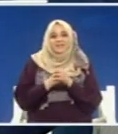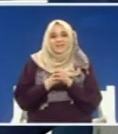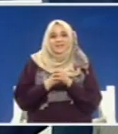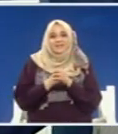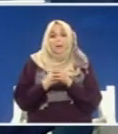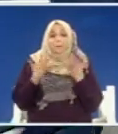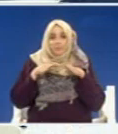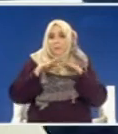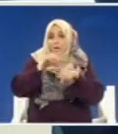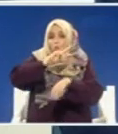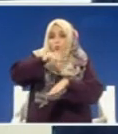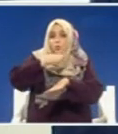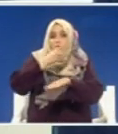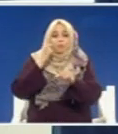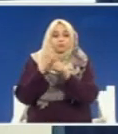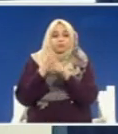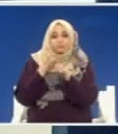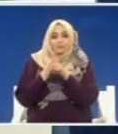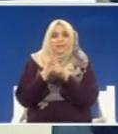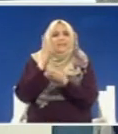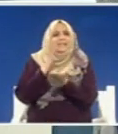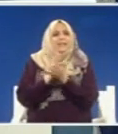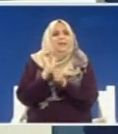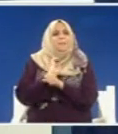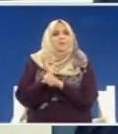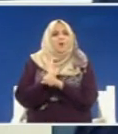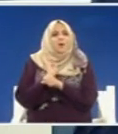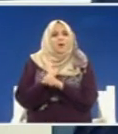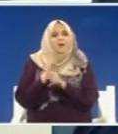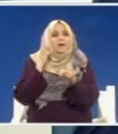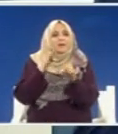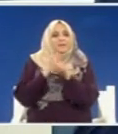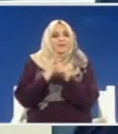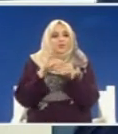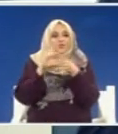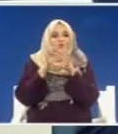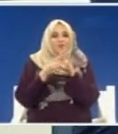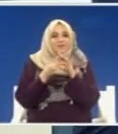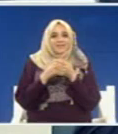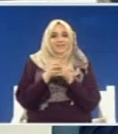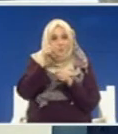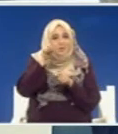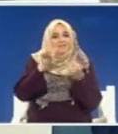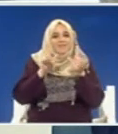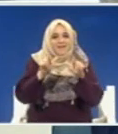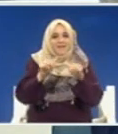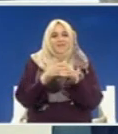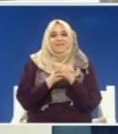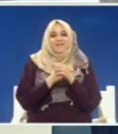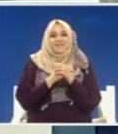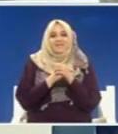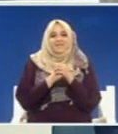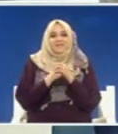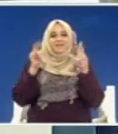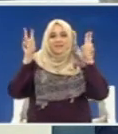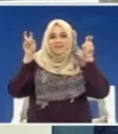بعد ساعتين من الآن يلقاكم على المباشر برنامج لقاء القناة، ألقاكم فيه في